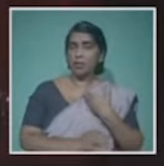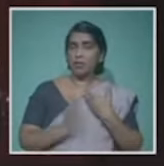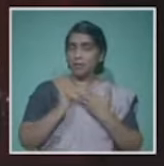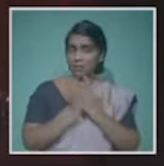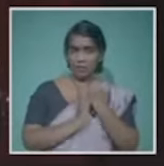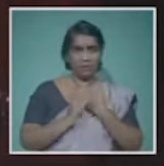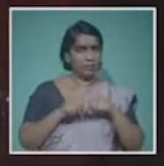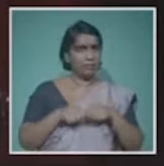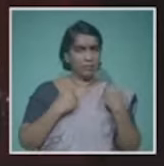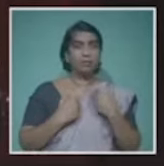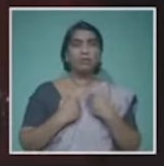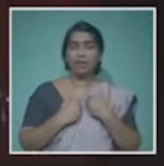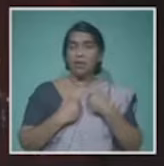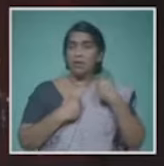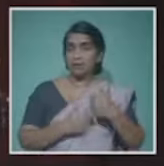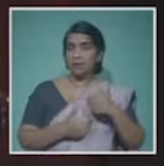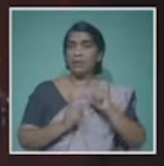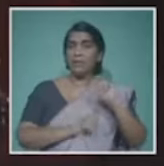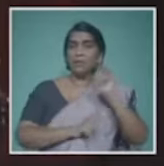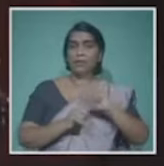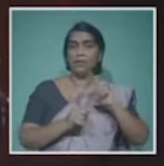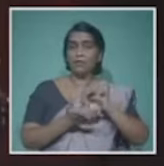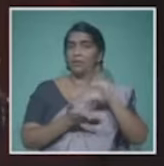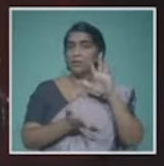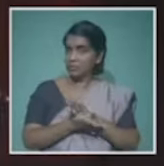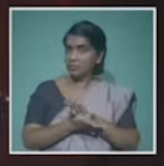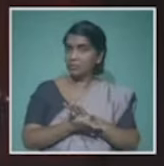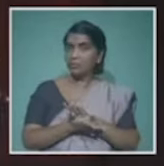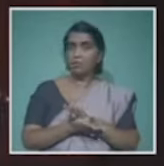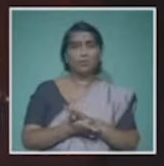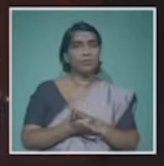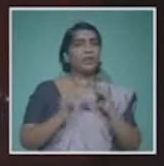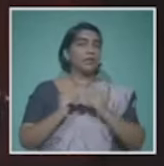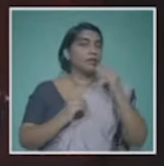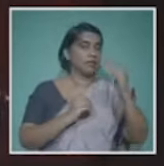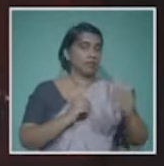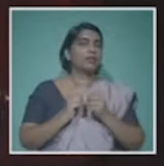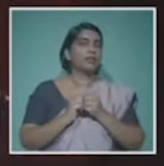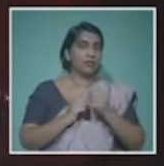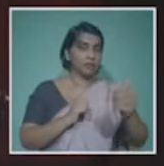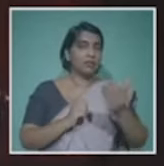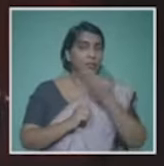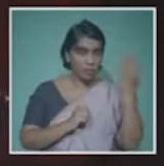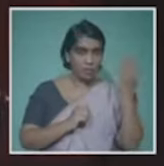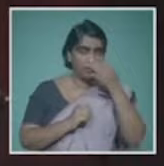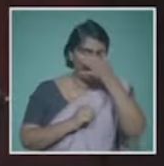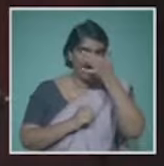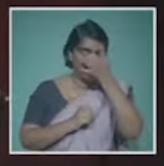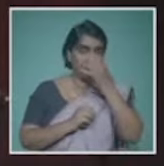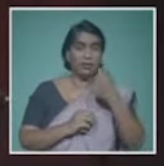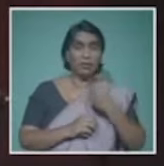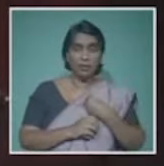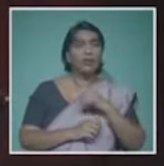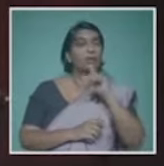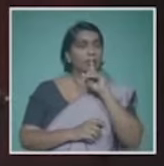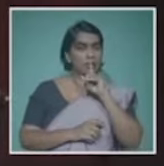හානි වීම සම්බන්ධයෙන් හරි තීරණයක් මේ පාර්ලිමේන්තුව අරන් තිබුණා නම් එවැනි දෙයක් මින් ඉදිරියට නොවෙන්න ඉඩ තිබුණා. නමුත් මම